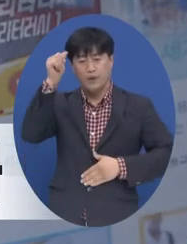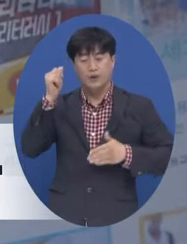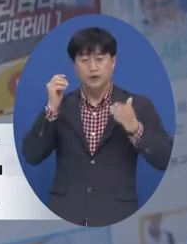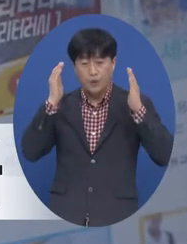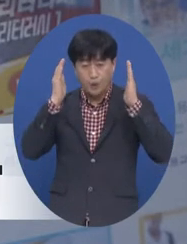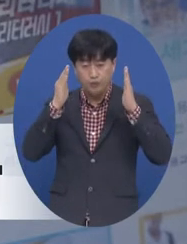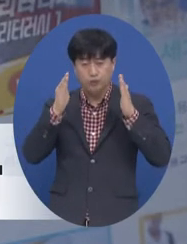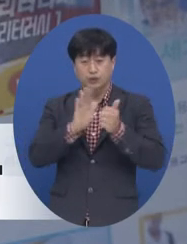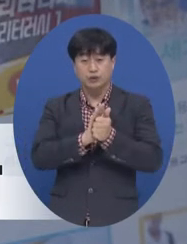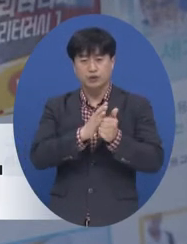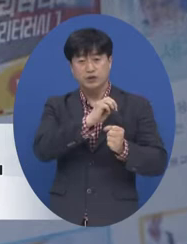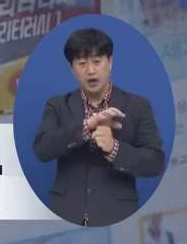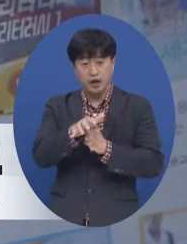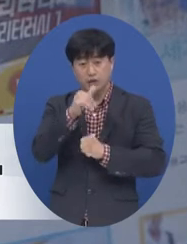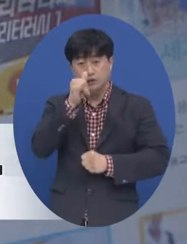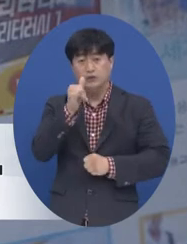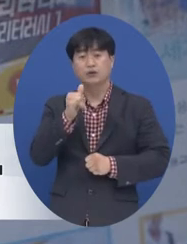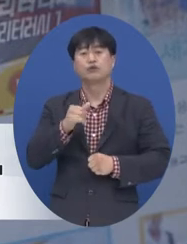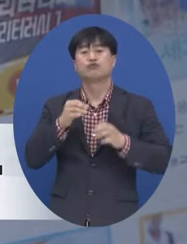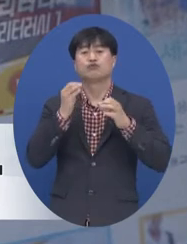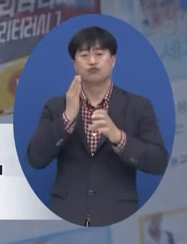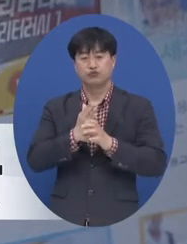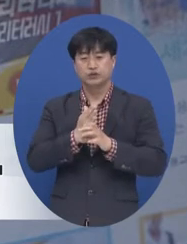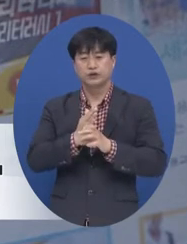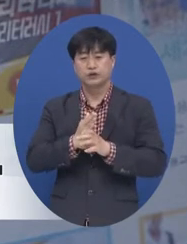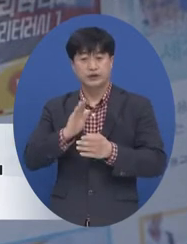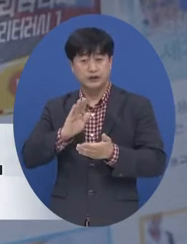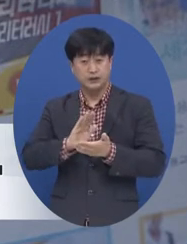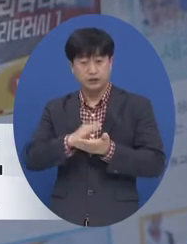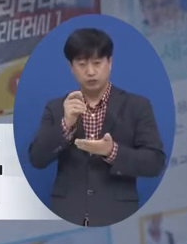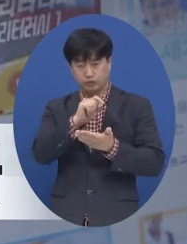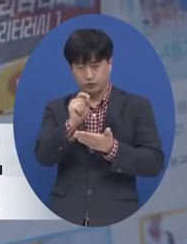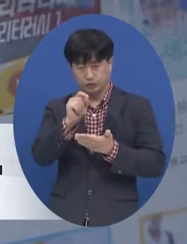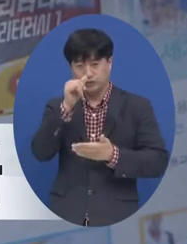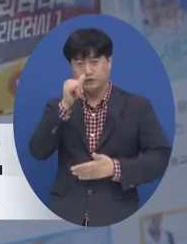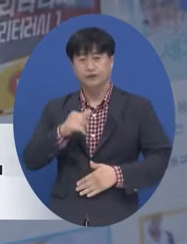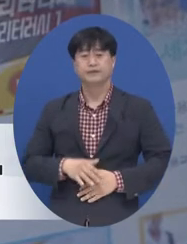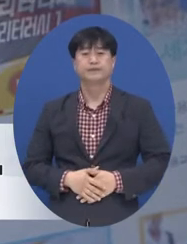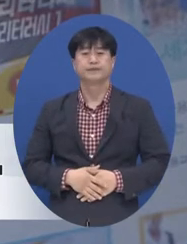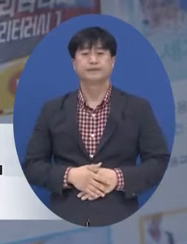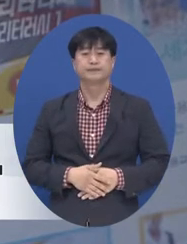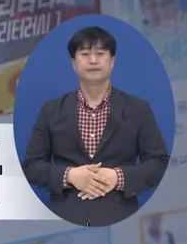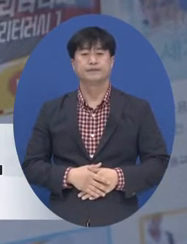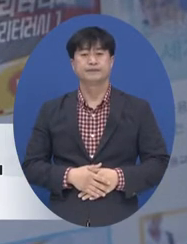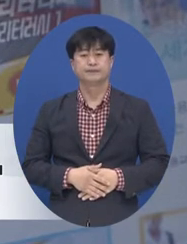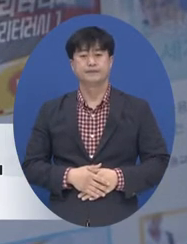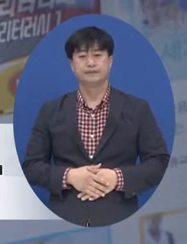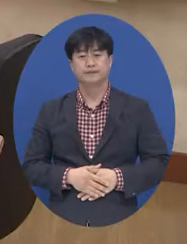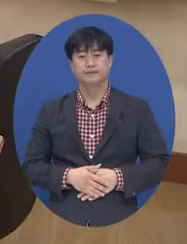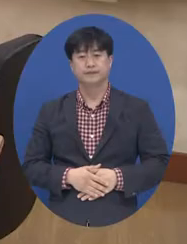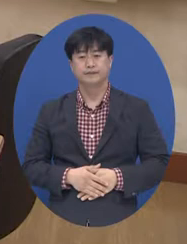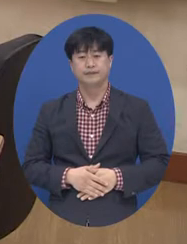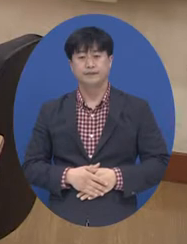서비스가 다양한데 그 사이에서 그야말로 데이트 기록을 쓰고 있습니다 최정 기자입니다